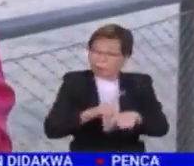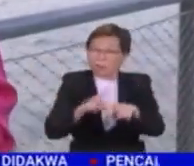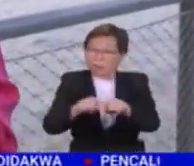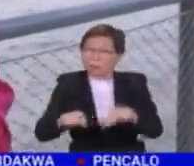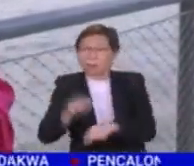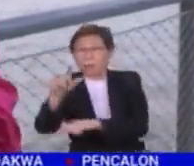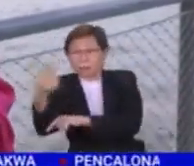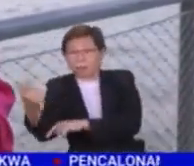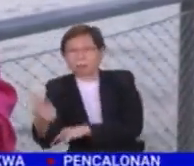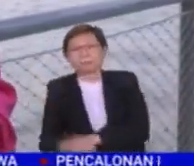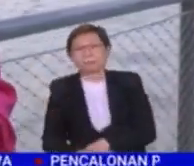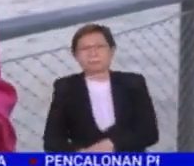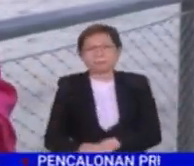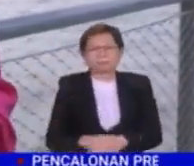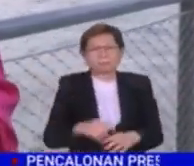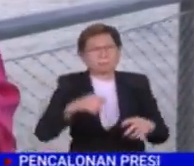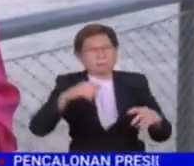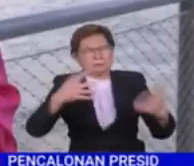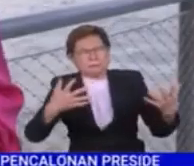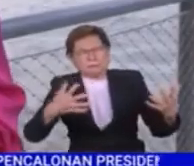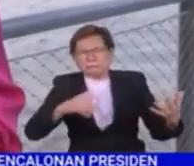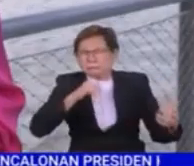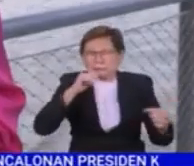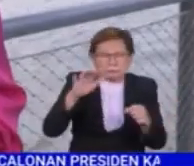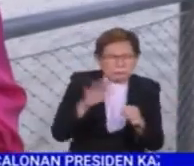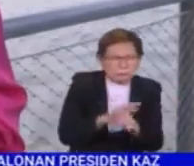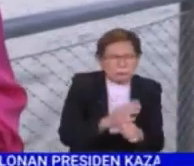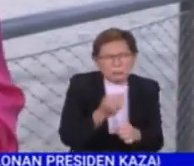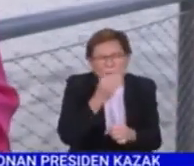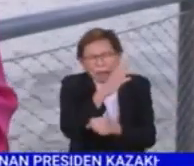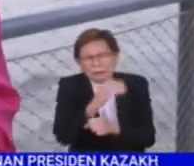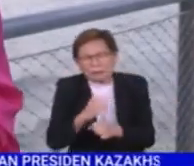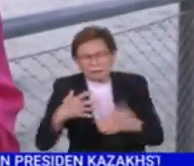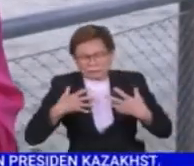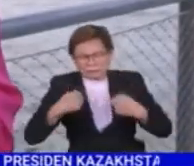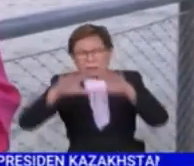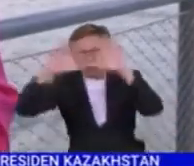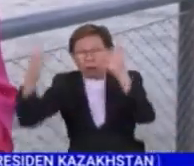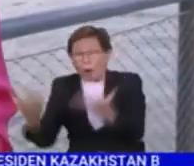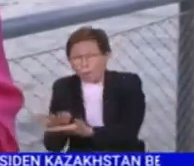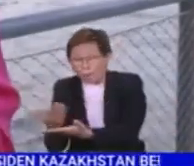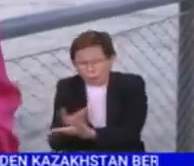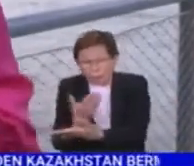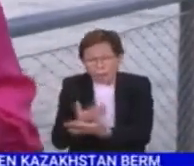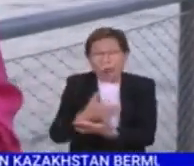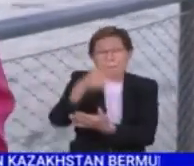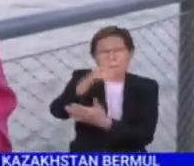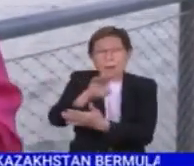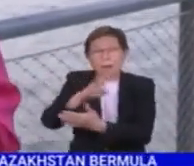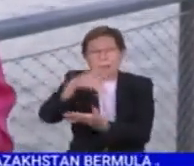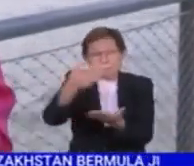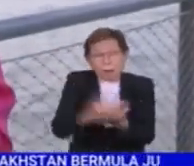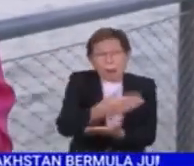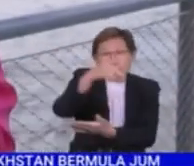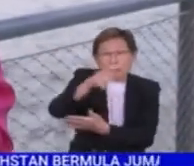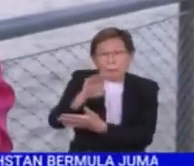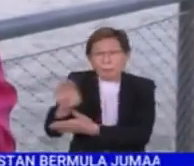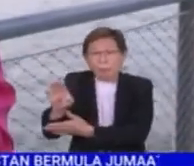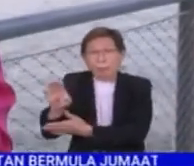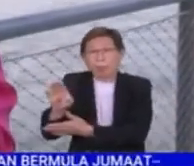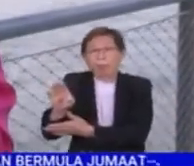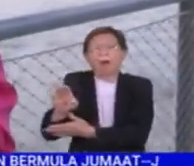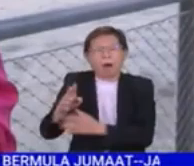lain selain ketidakstabilan makanan dan kesihatan global pembaharuan pertubuhan bangsabangsa bersatu itu